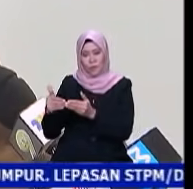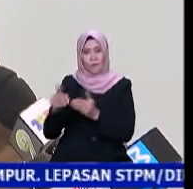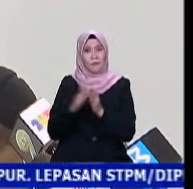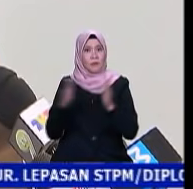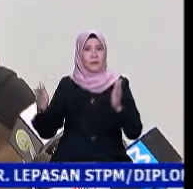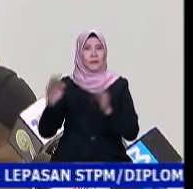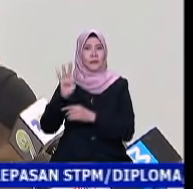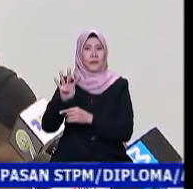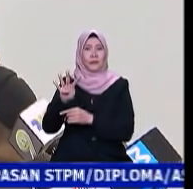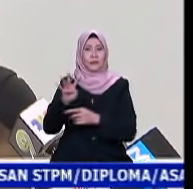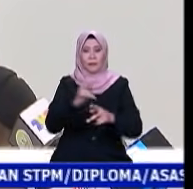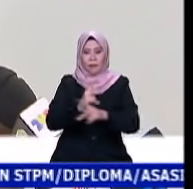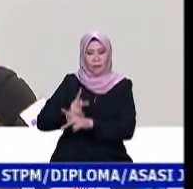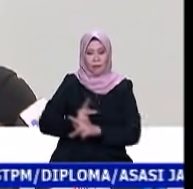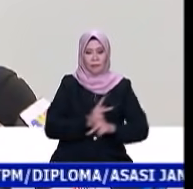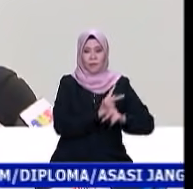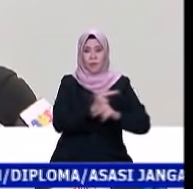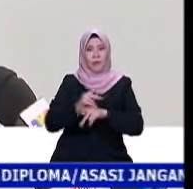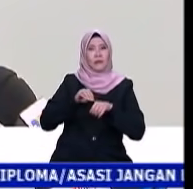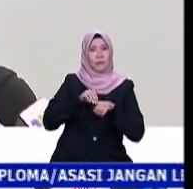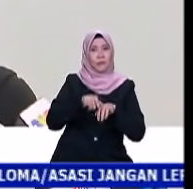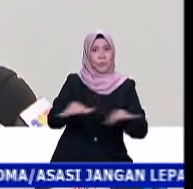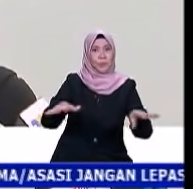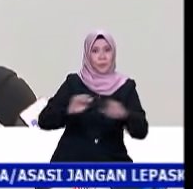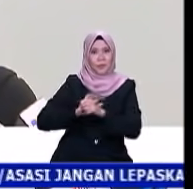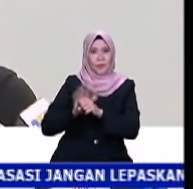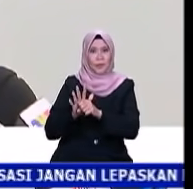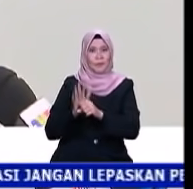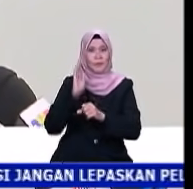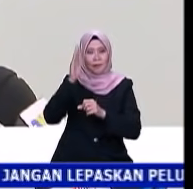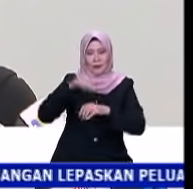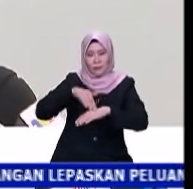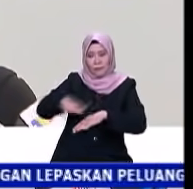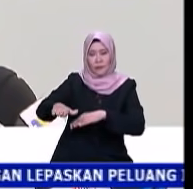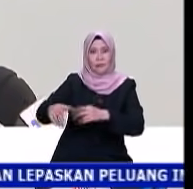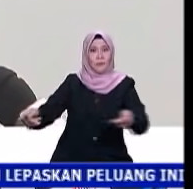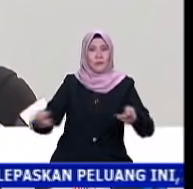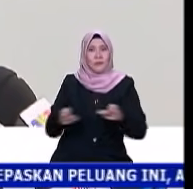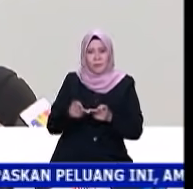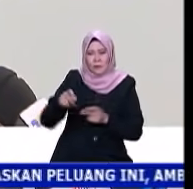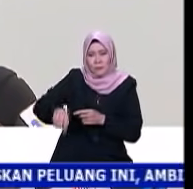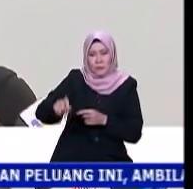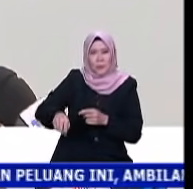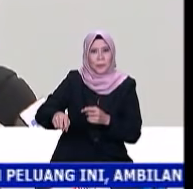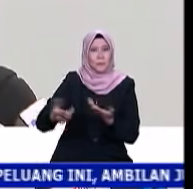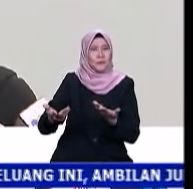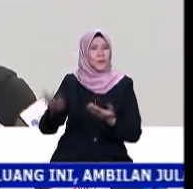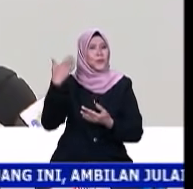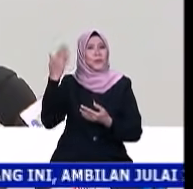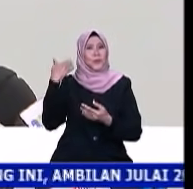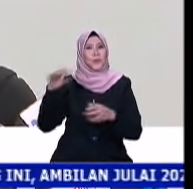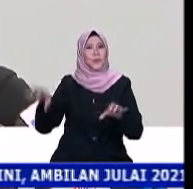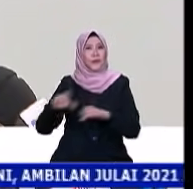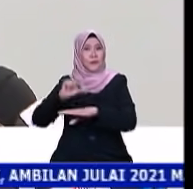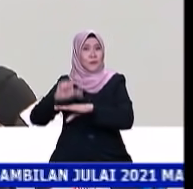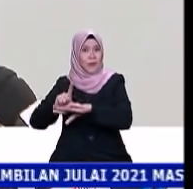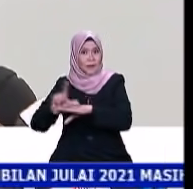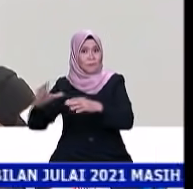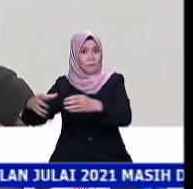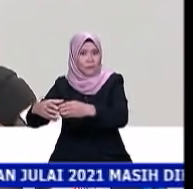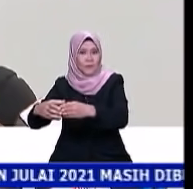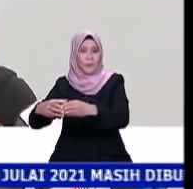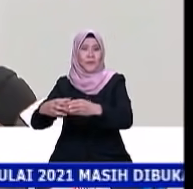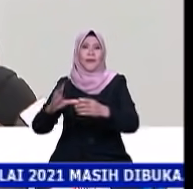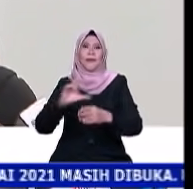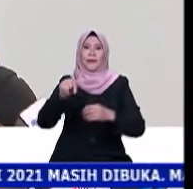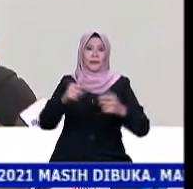iaitu kawalan wabak di mana vaksin akan dihantar kepada kawasan-kawasan yang diperlukan seperti mana dulu kita buat di Labuan dan kita